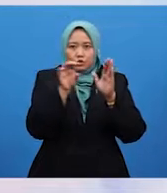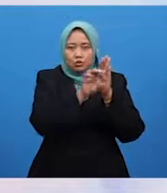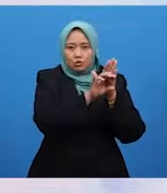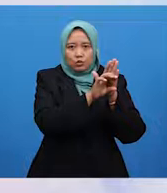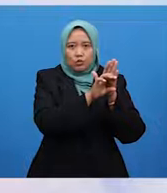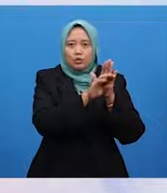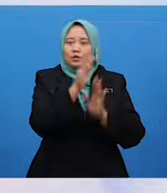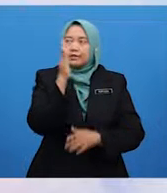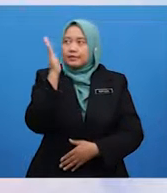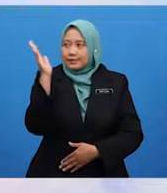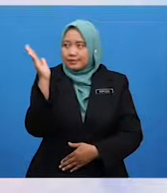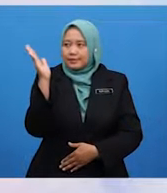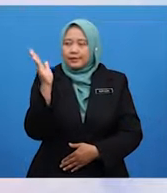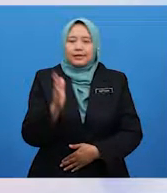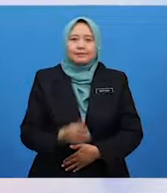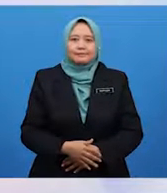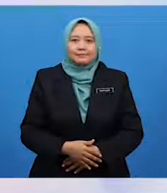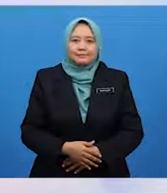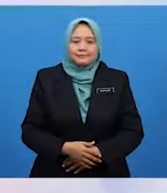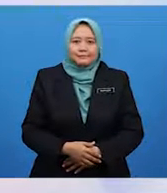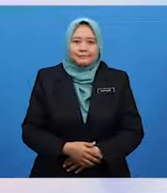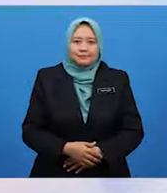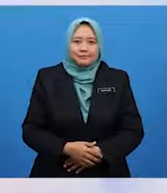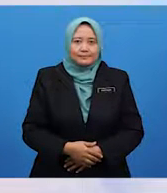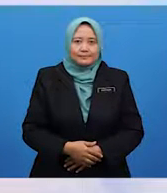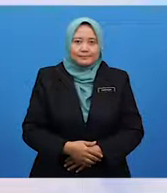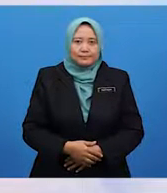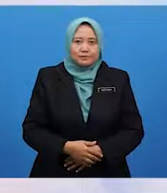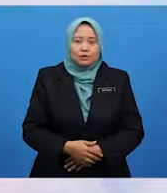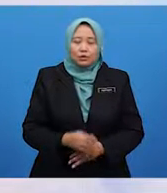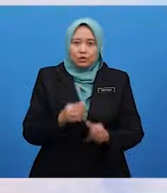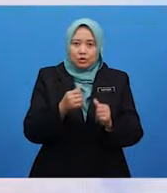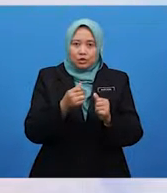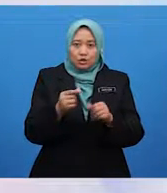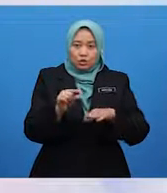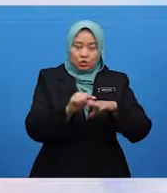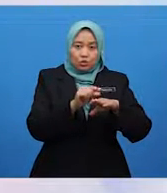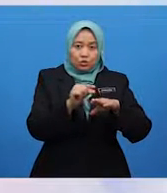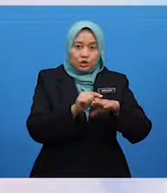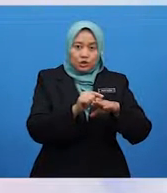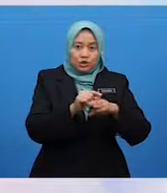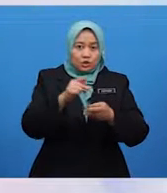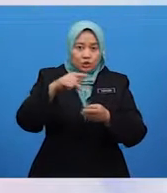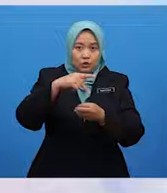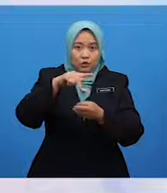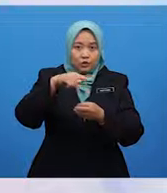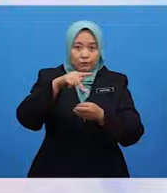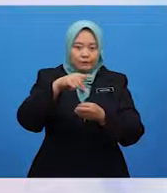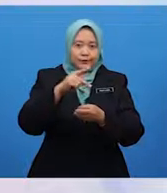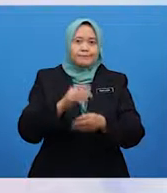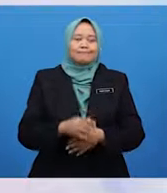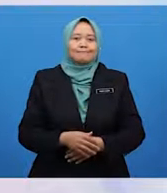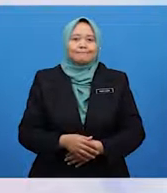ini berkaitan dengan kopi tadi. Cuba lihat ya, sangat cantik. Terbau keharuman kopi.